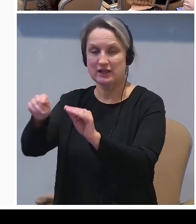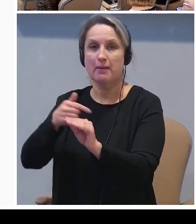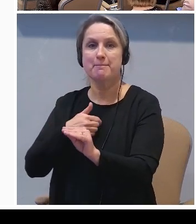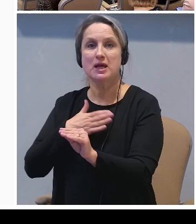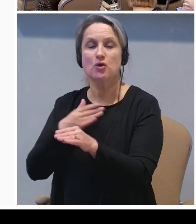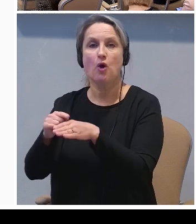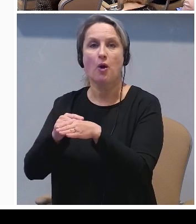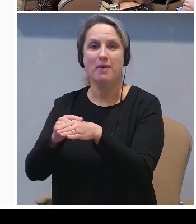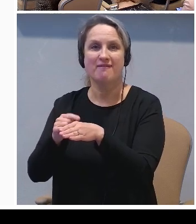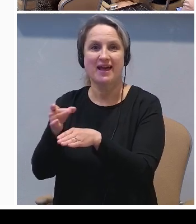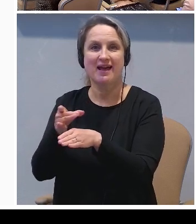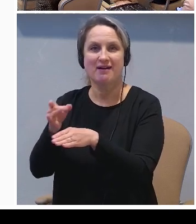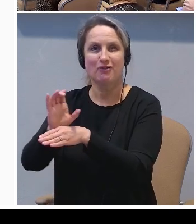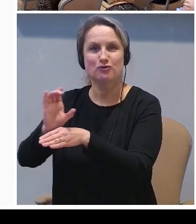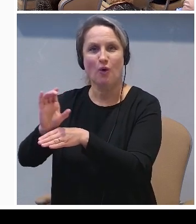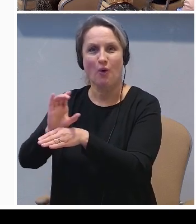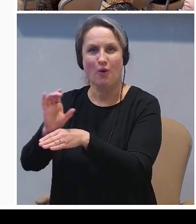mis lähevad sinu aiu.